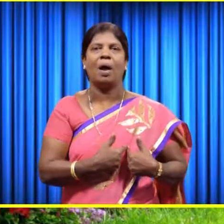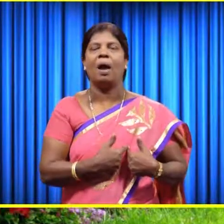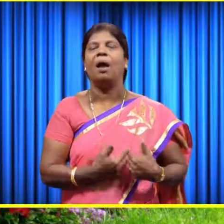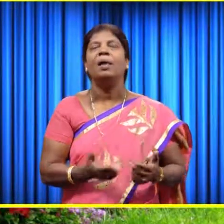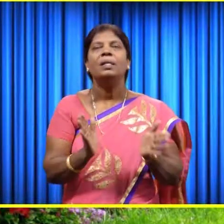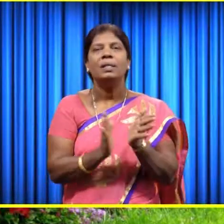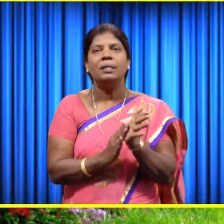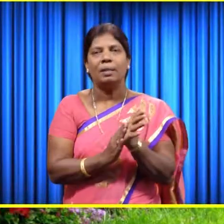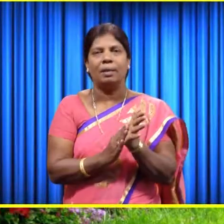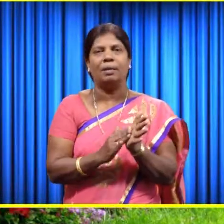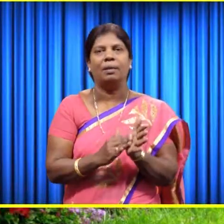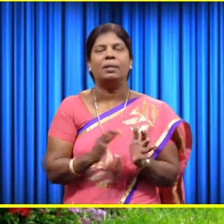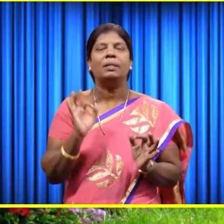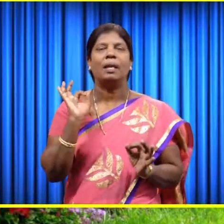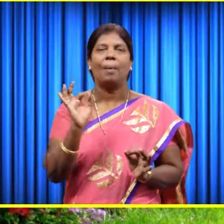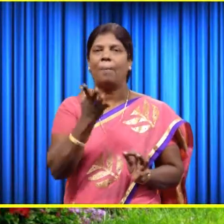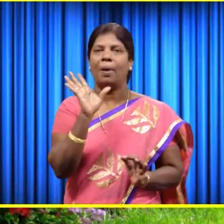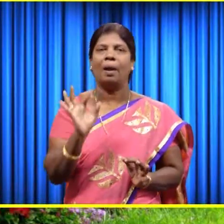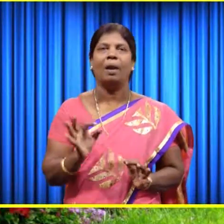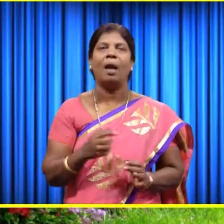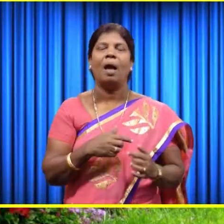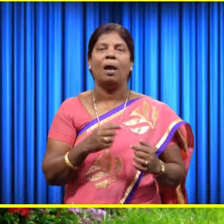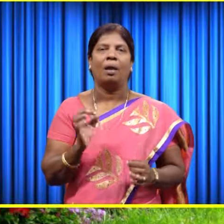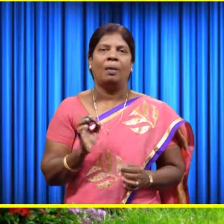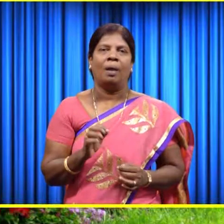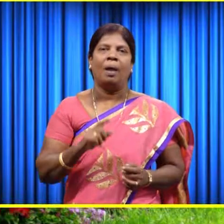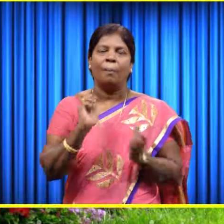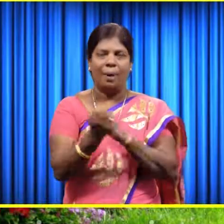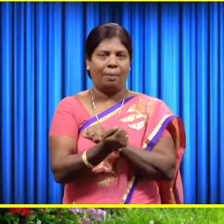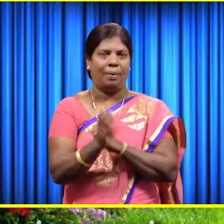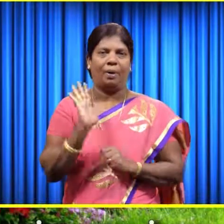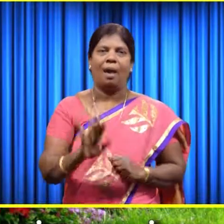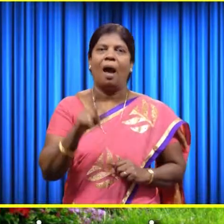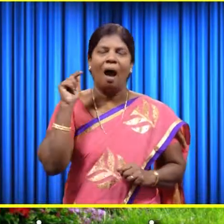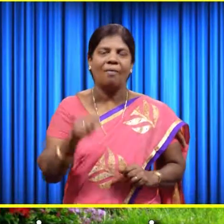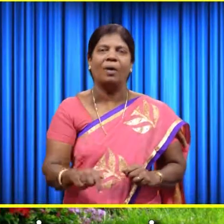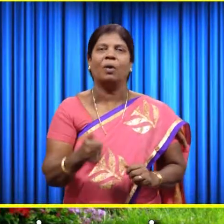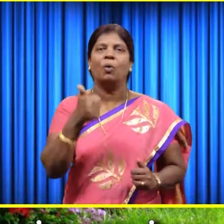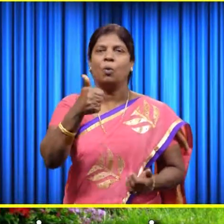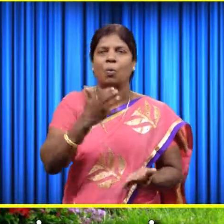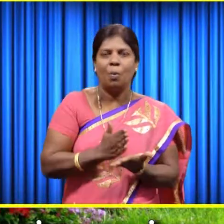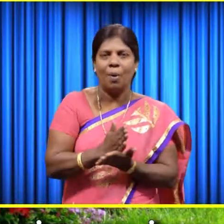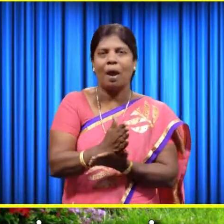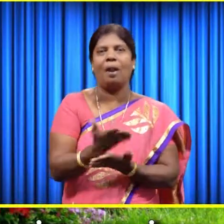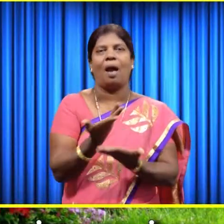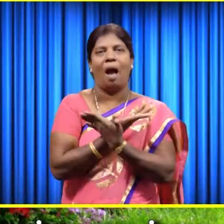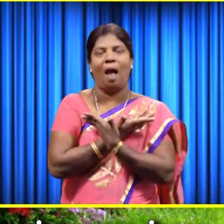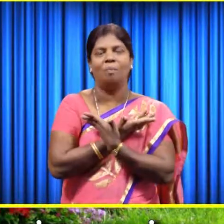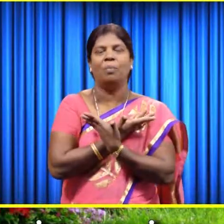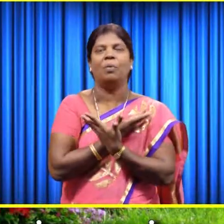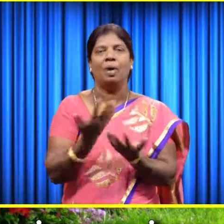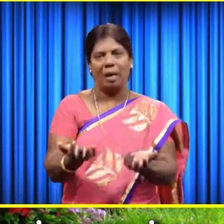சிறப்பான ஆசீர்வாதத்தோடே படைக்கப்பட்டிருக்கிறான். அப்படியானால் அவனுக்கு உண்மையான அன்பு கிடைக்க